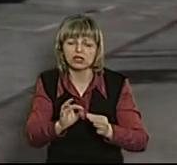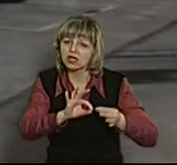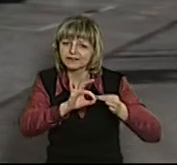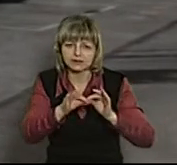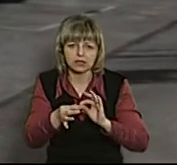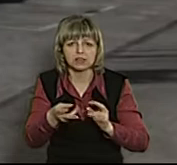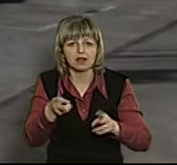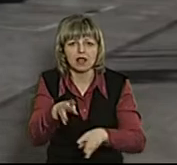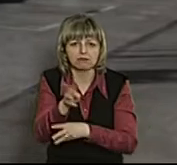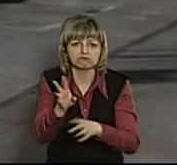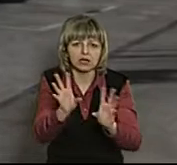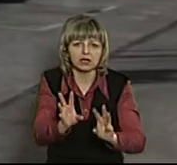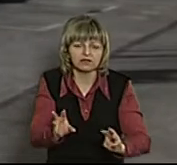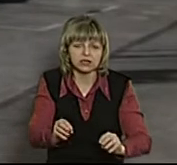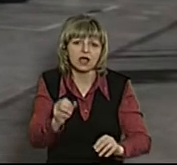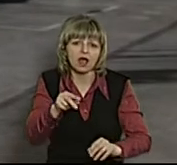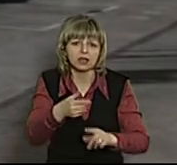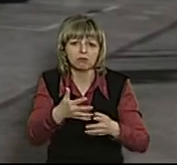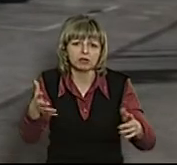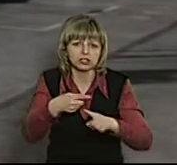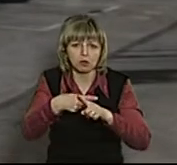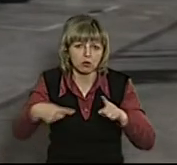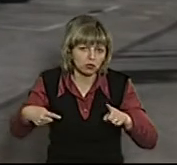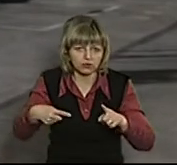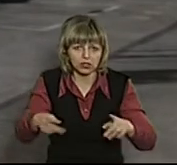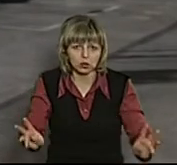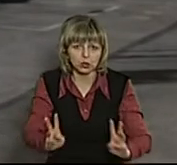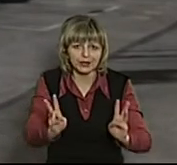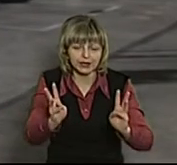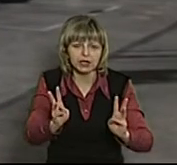складна для ліквідації, але вже більше половини її